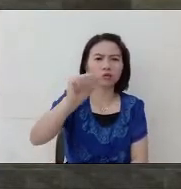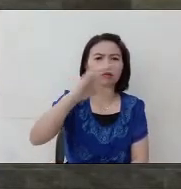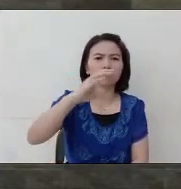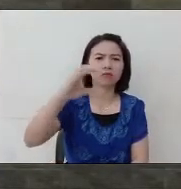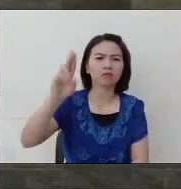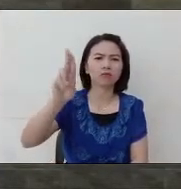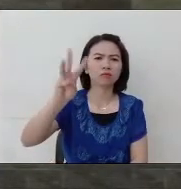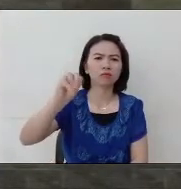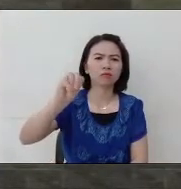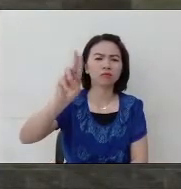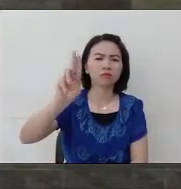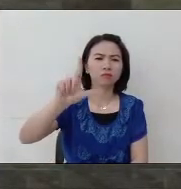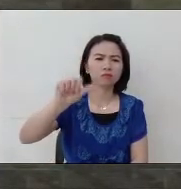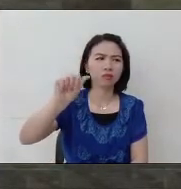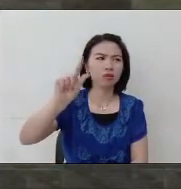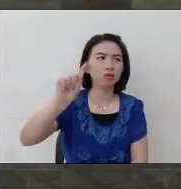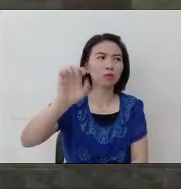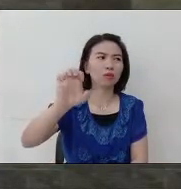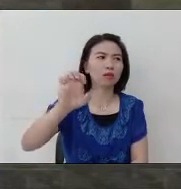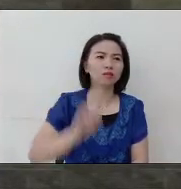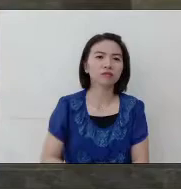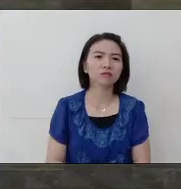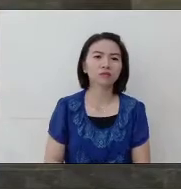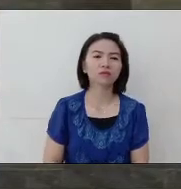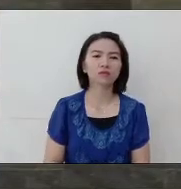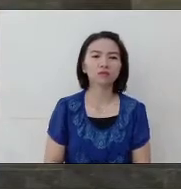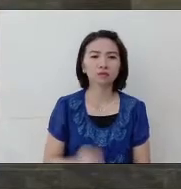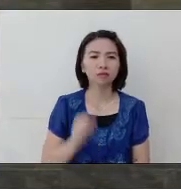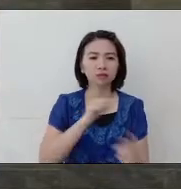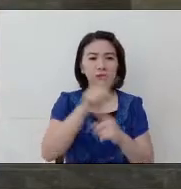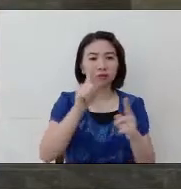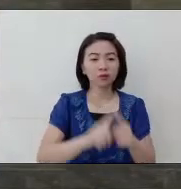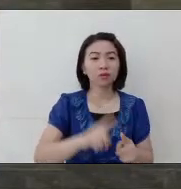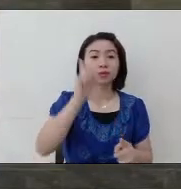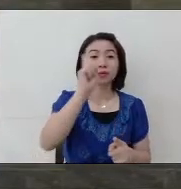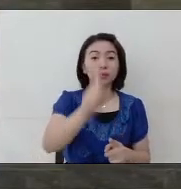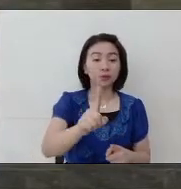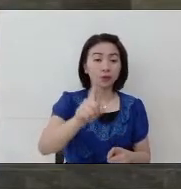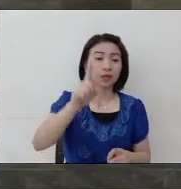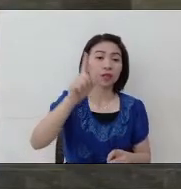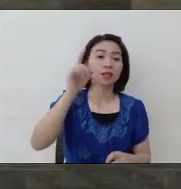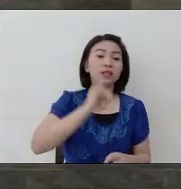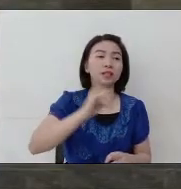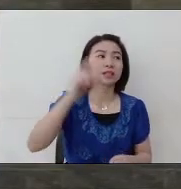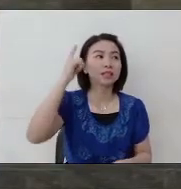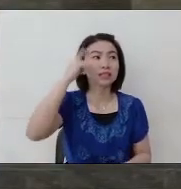While someone is thinking and doing,